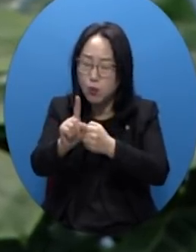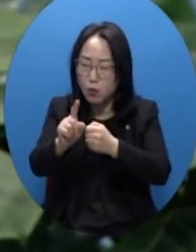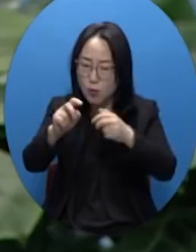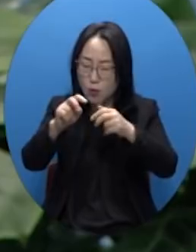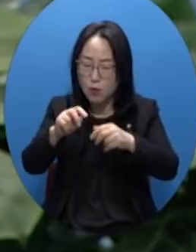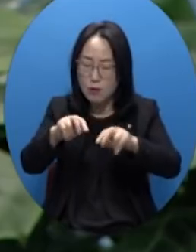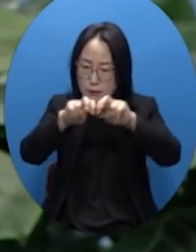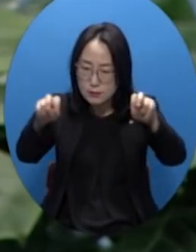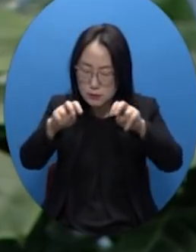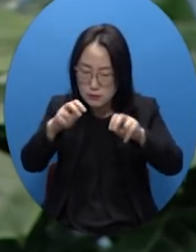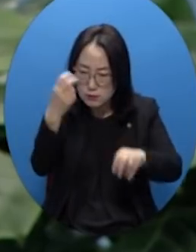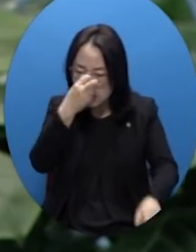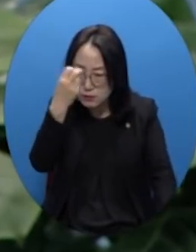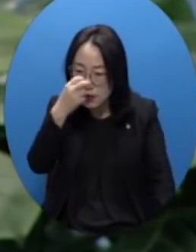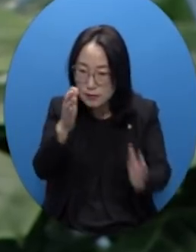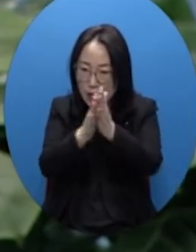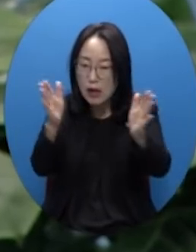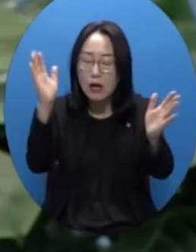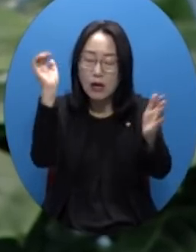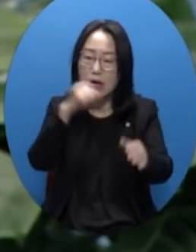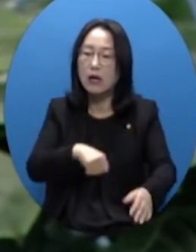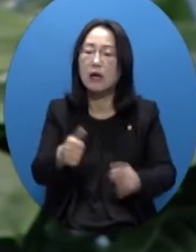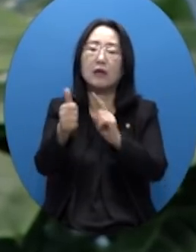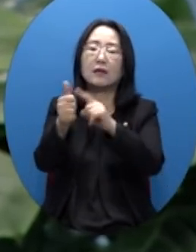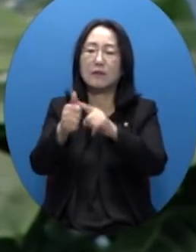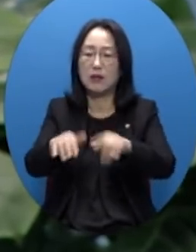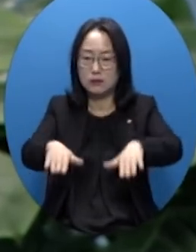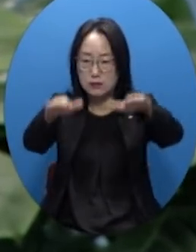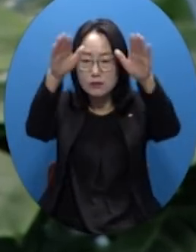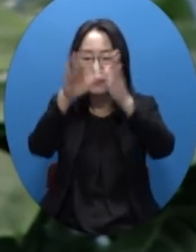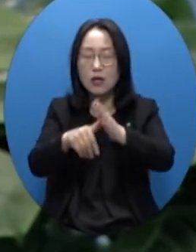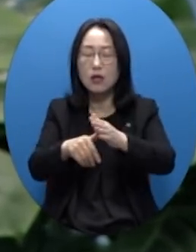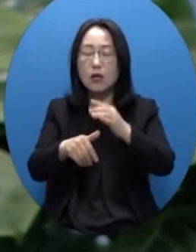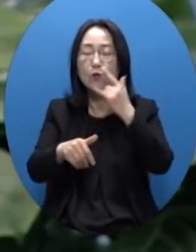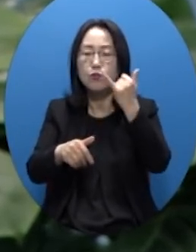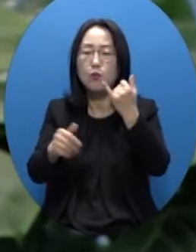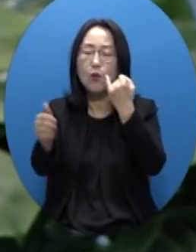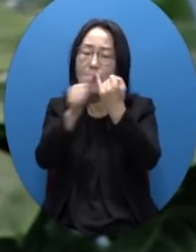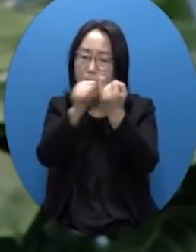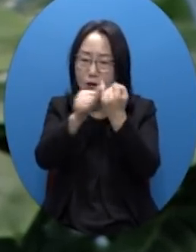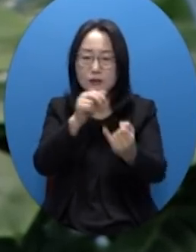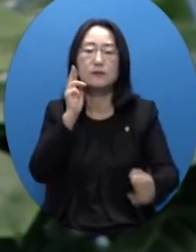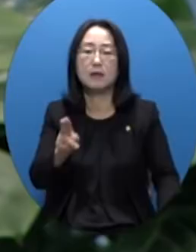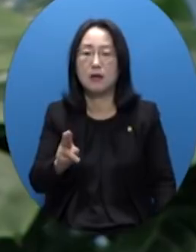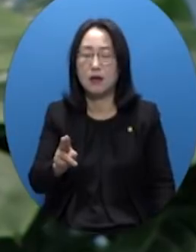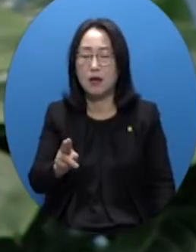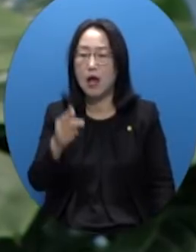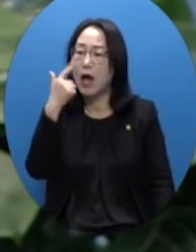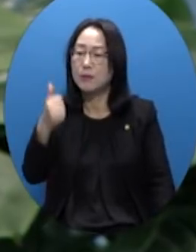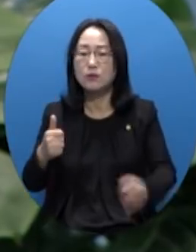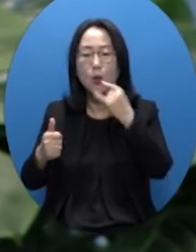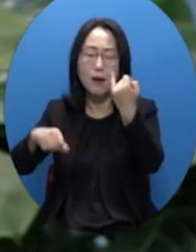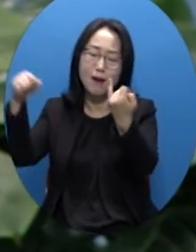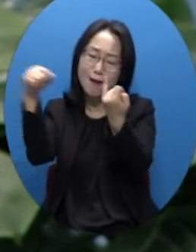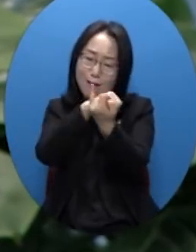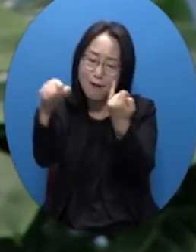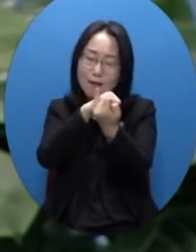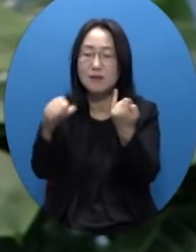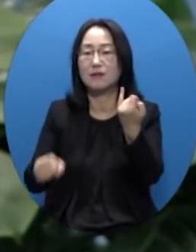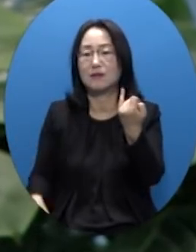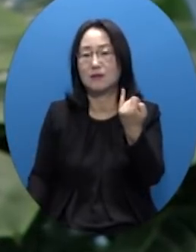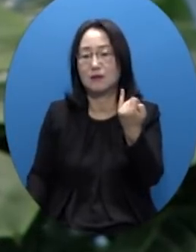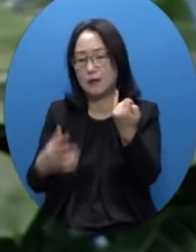자랑할 때 부모가 다 알 싸웠습니다 아버지가 법원에 학대하는 모습을 보았습니다